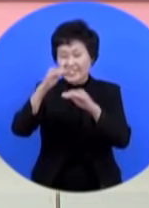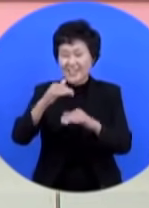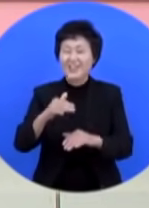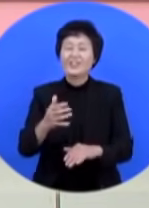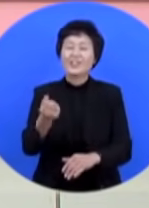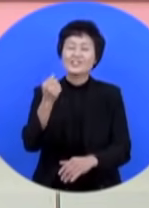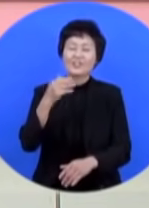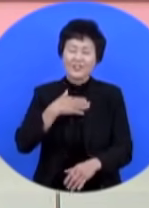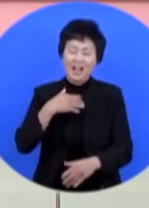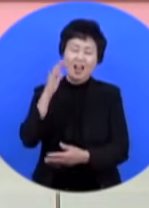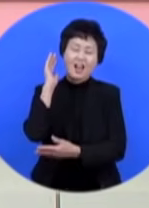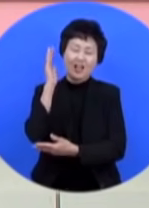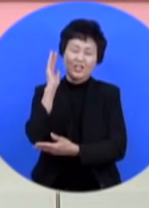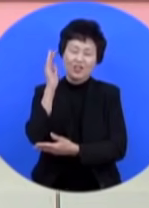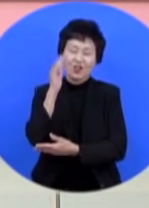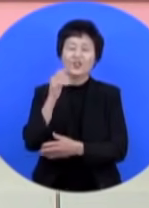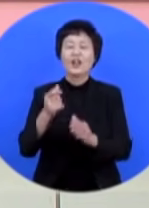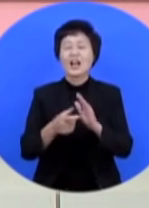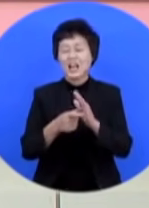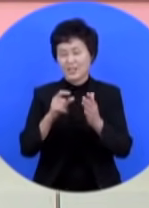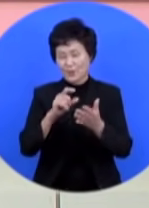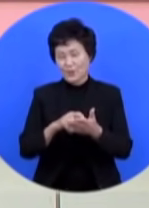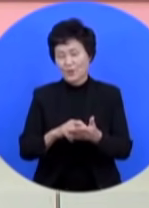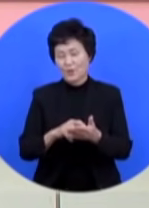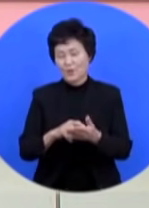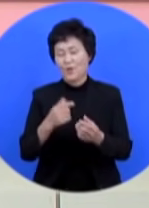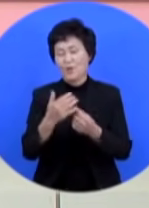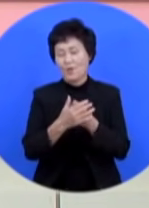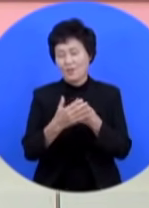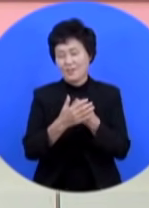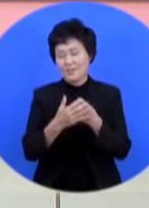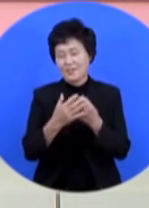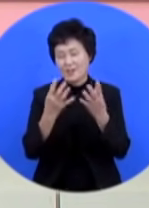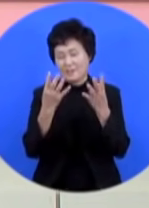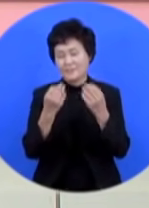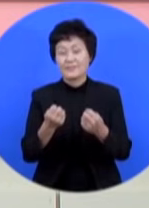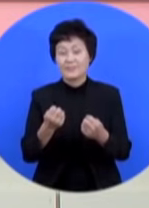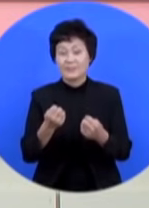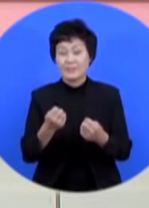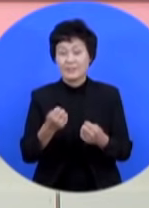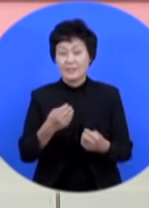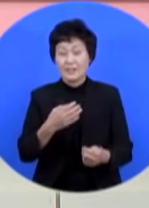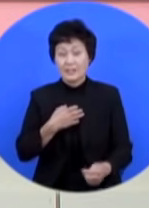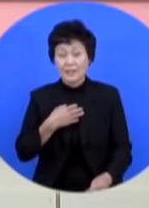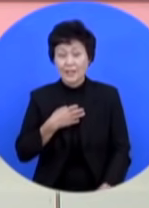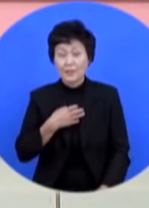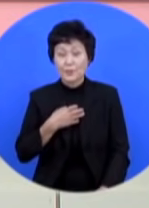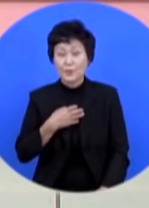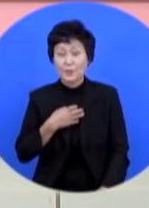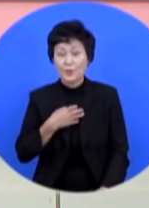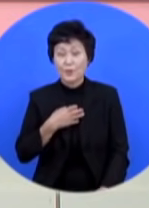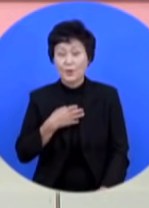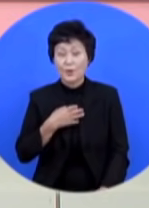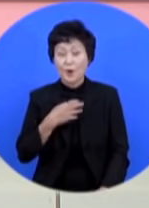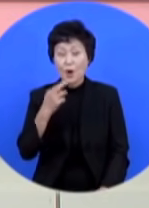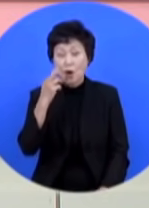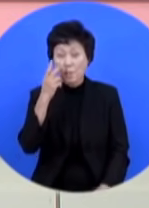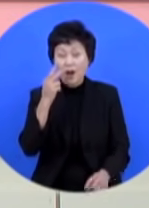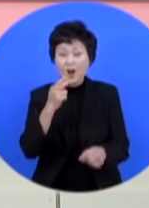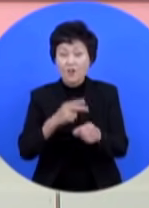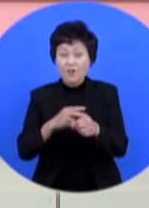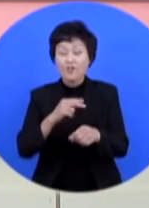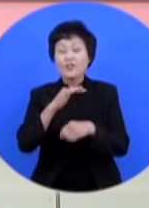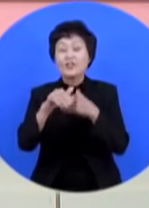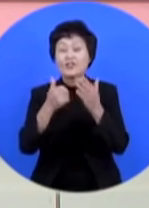정도였어요. 그 정도예요? 그래서 와. 저도 그 바울 성경 연구 시리즈라고 25권 책을 내기도 했고